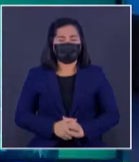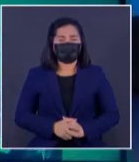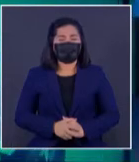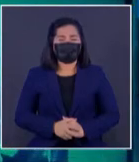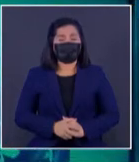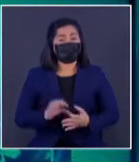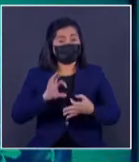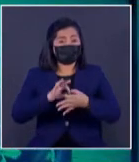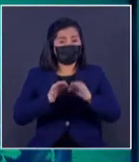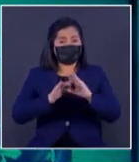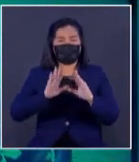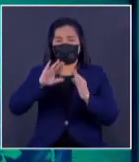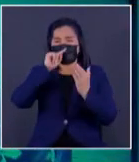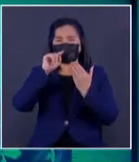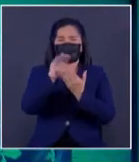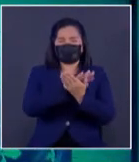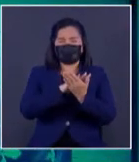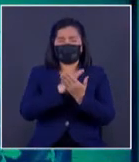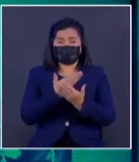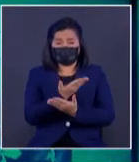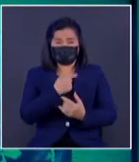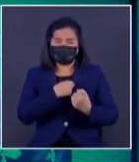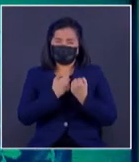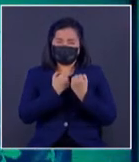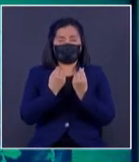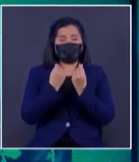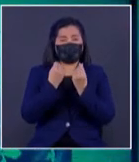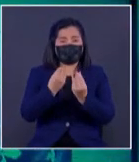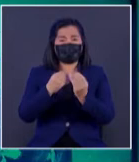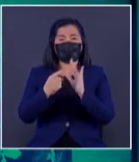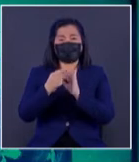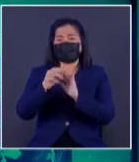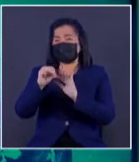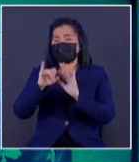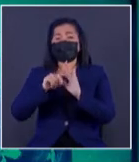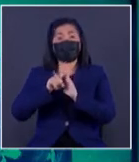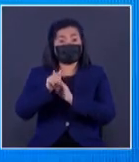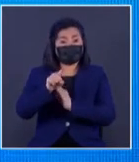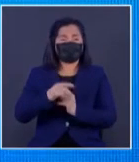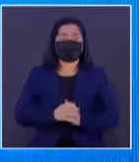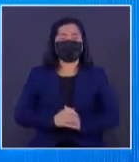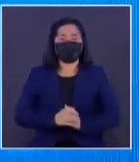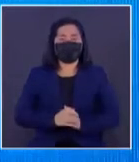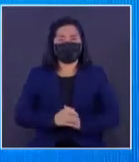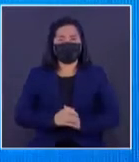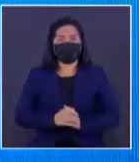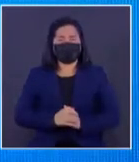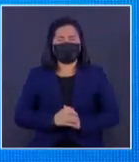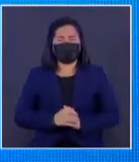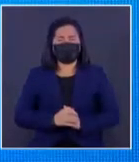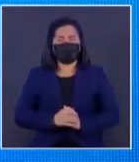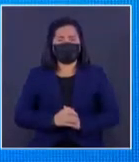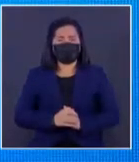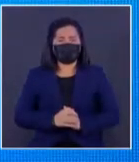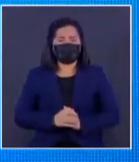วงกีฬาบ้านเราในขนาดนี้นะคะต้องส่งกำลังใจให้กับน้องเมย์รัชนกอินทนนท์อย่างมากเลยนะคะหลังจากที่พบเรื่องราวสูญเสียค่ะ